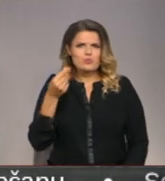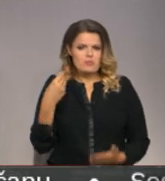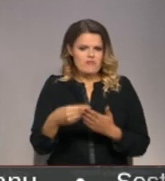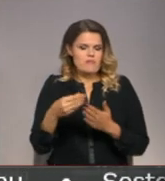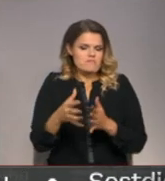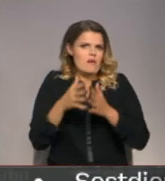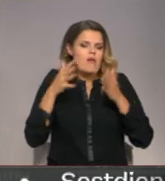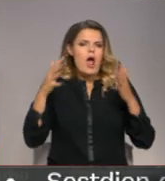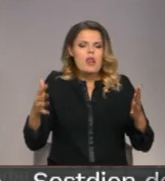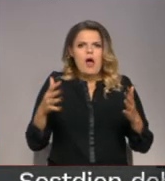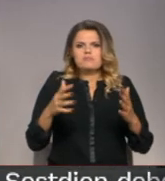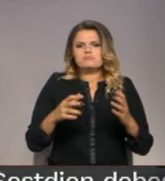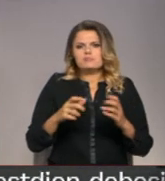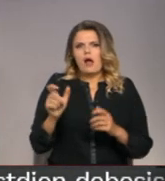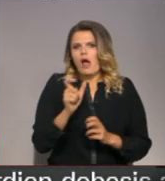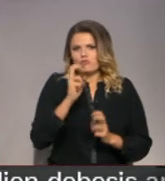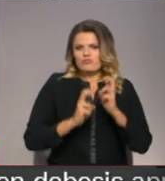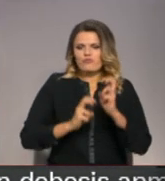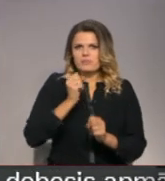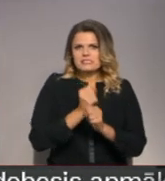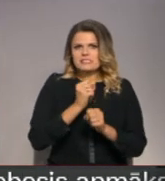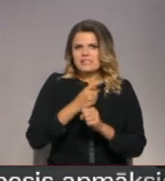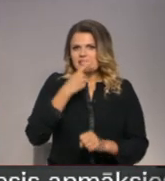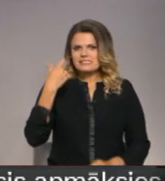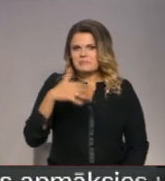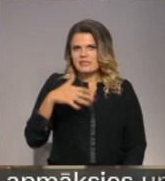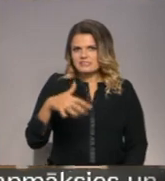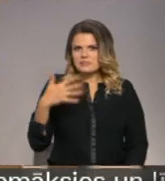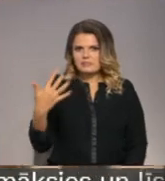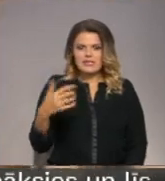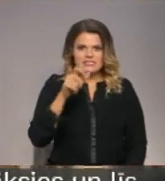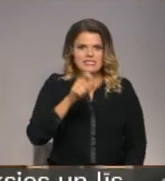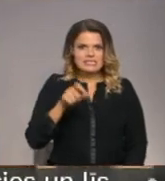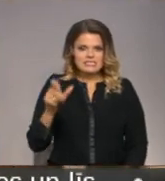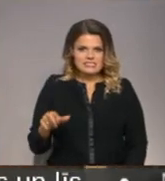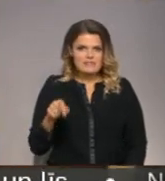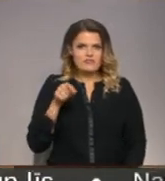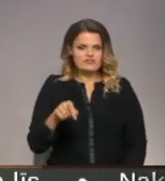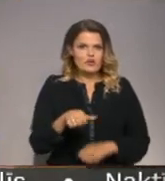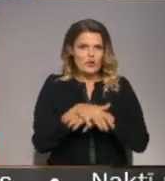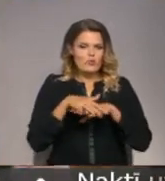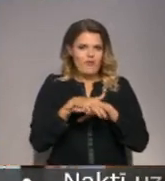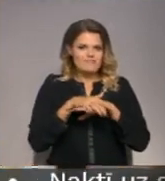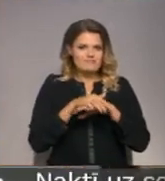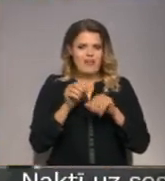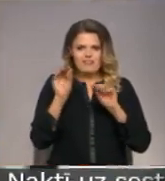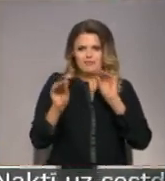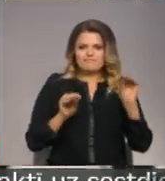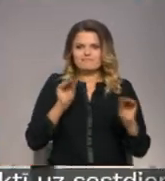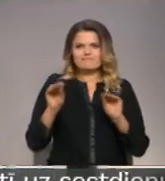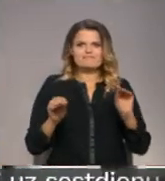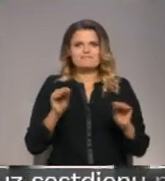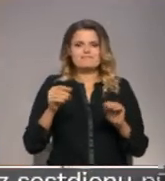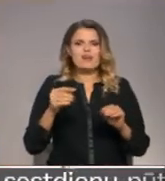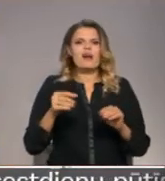guberņā lielākā adatu fabrika un te strādā 155 strādnieki. Šāda noskaņa valda jaunizveidotajā Kuldīgas